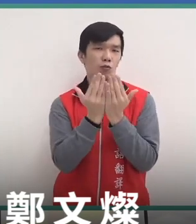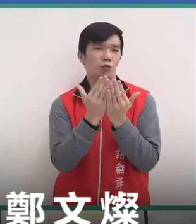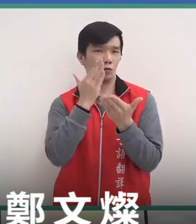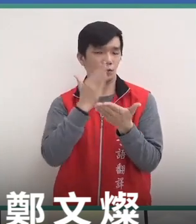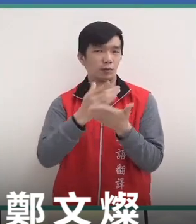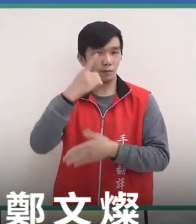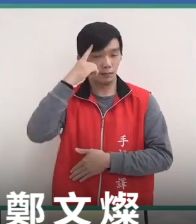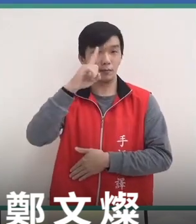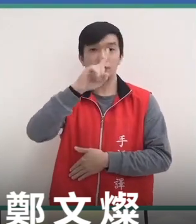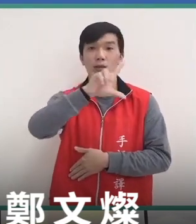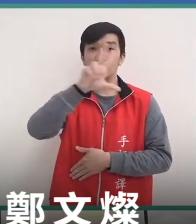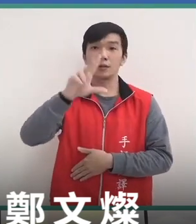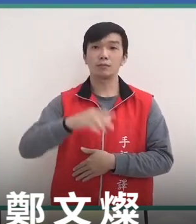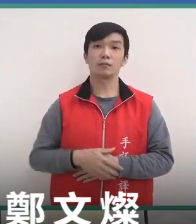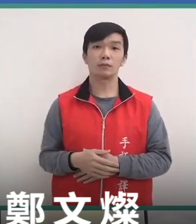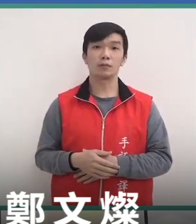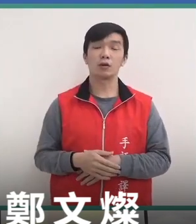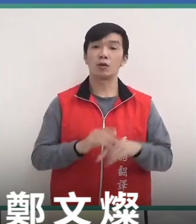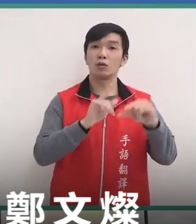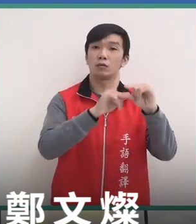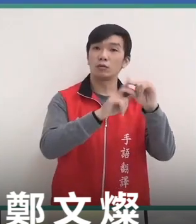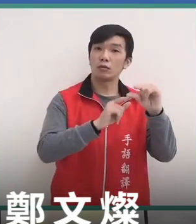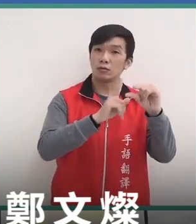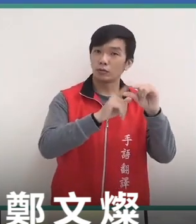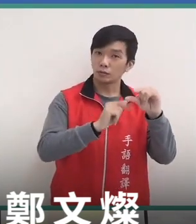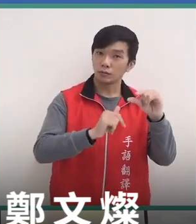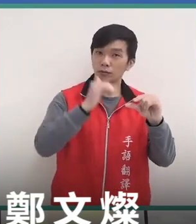校停课14天。所以我们